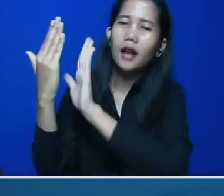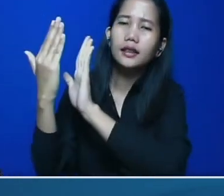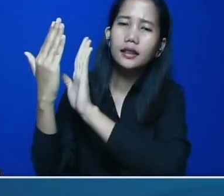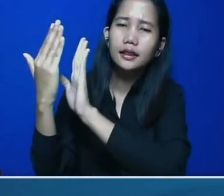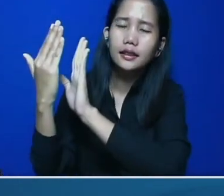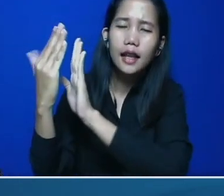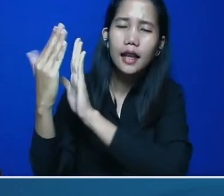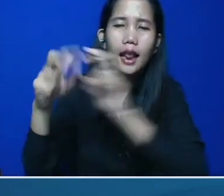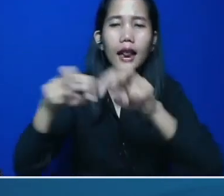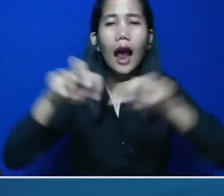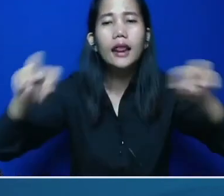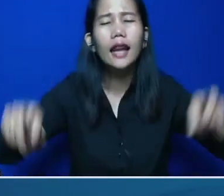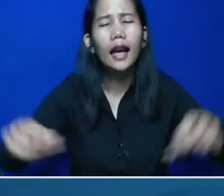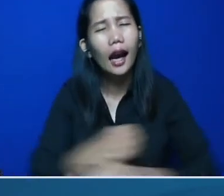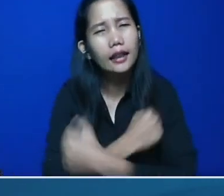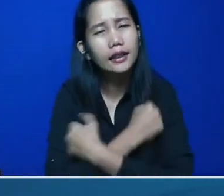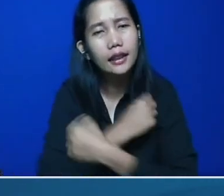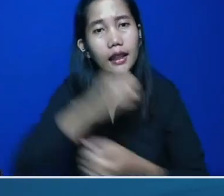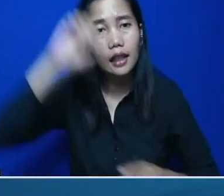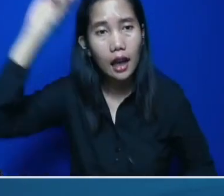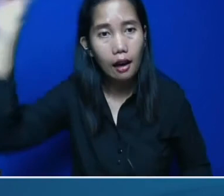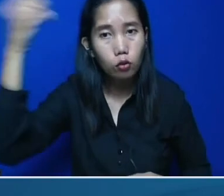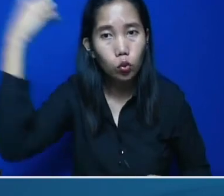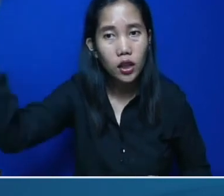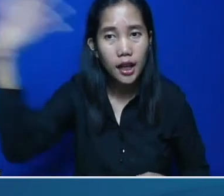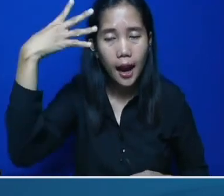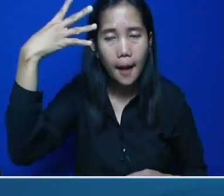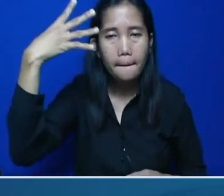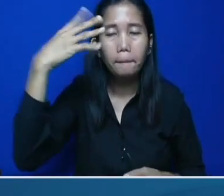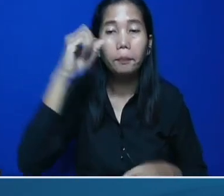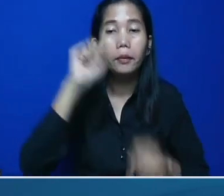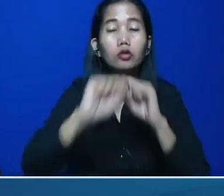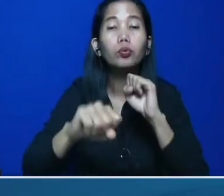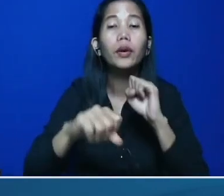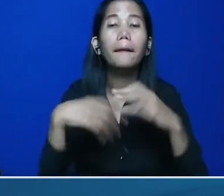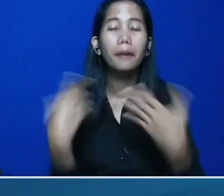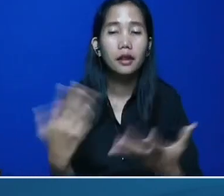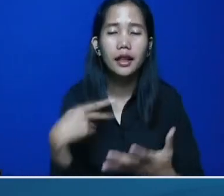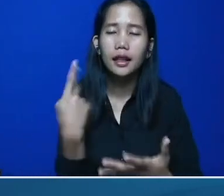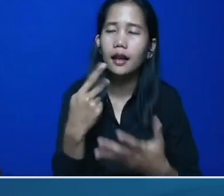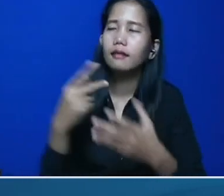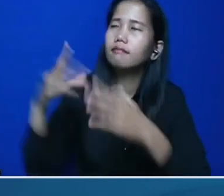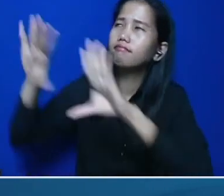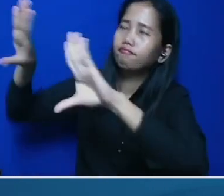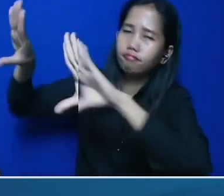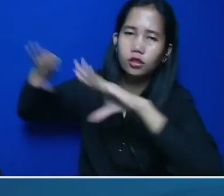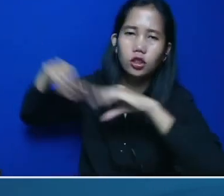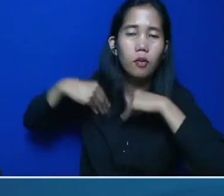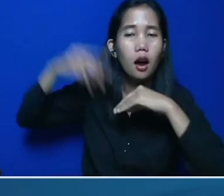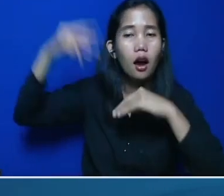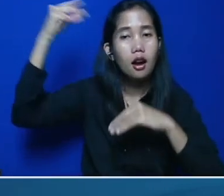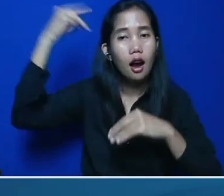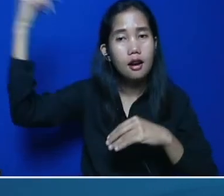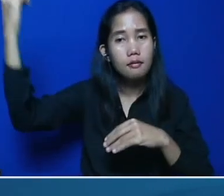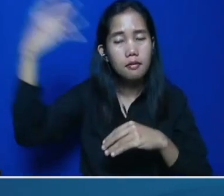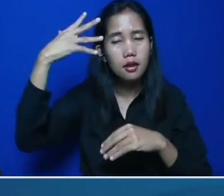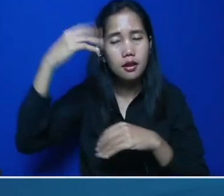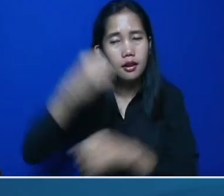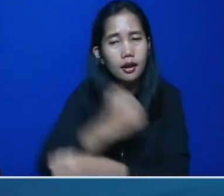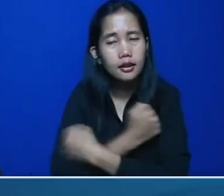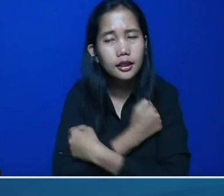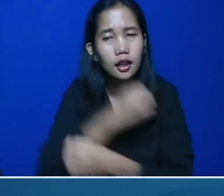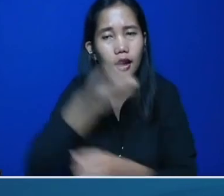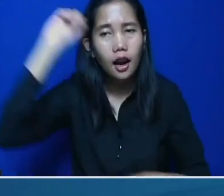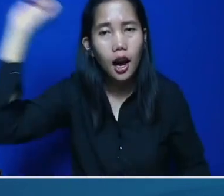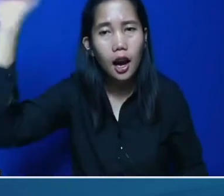dan menemukan kasih karunia untuk mendapat pertolongan kita pada waktunya Hai yang berlalu